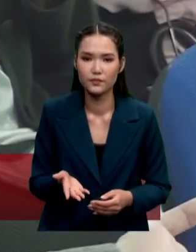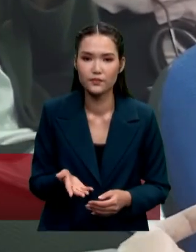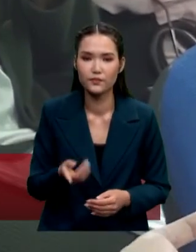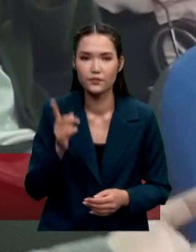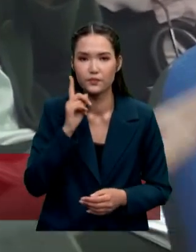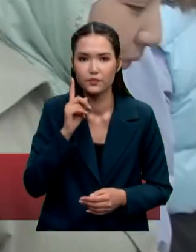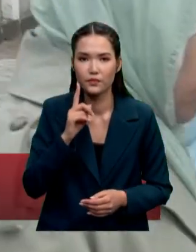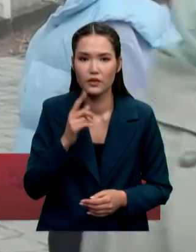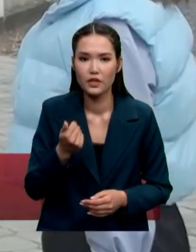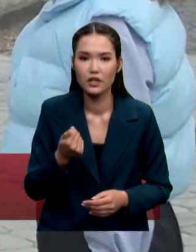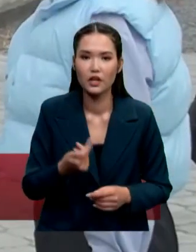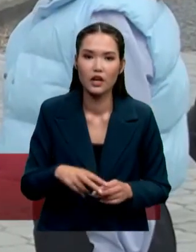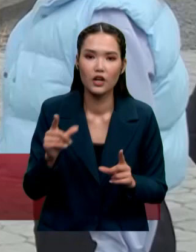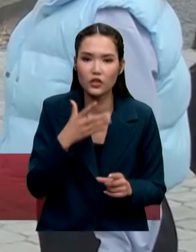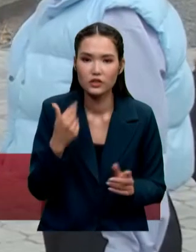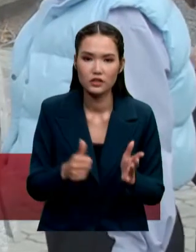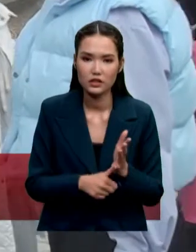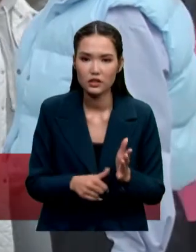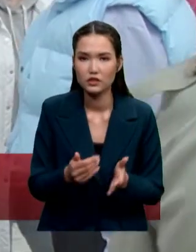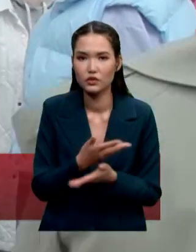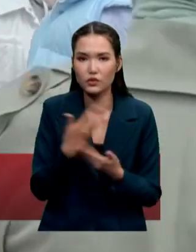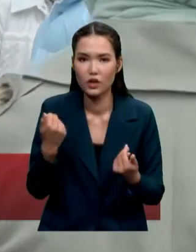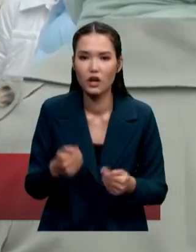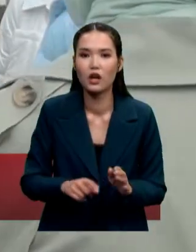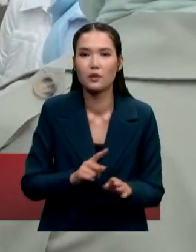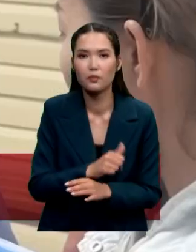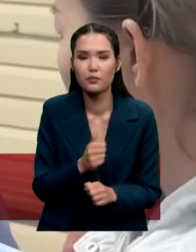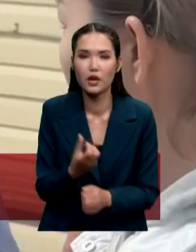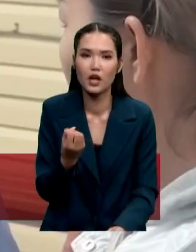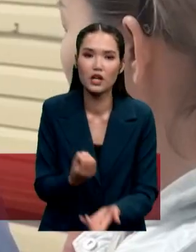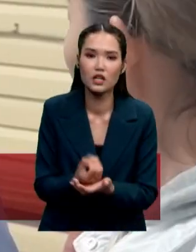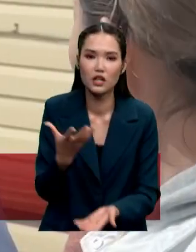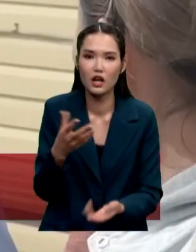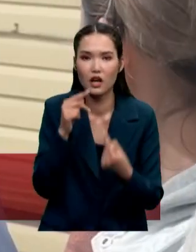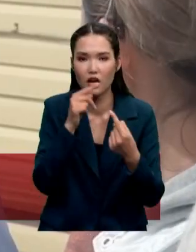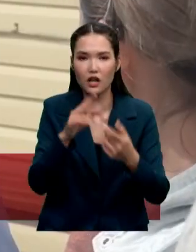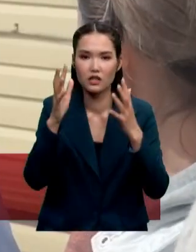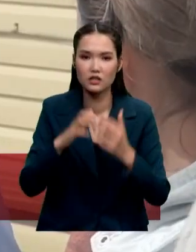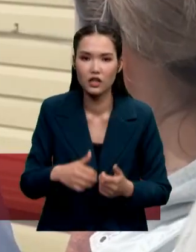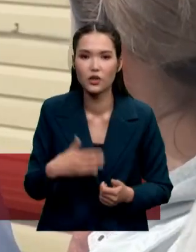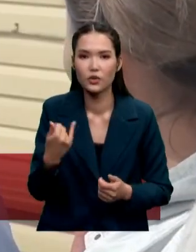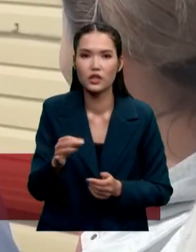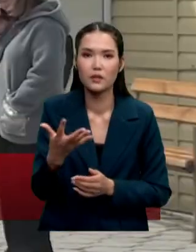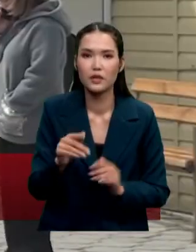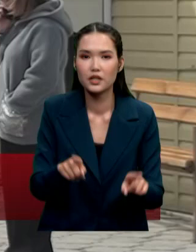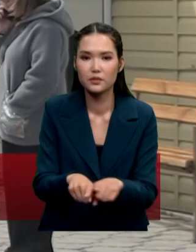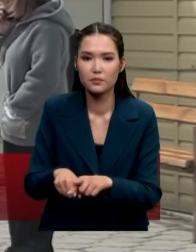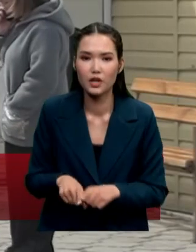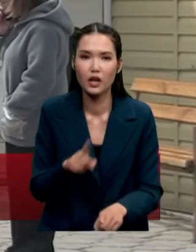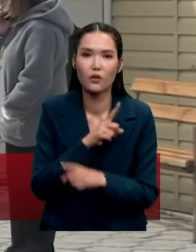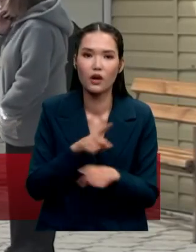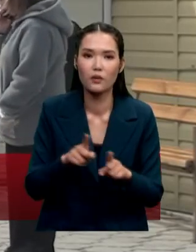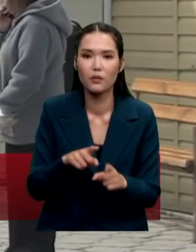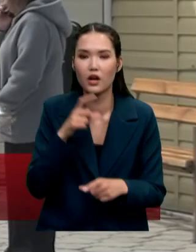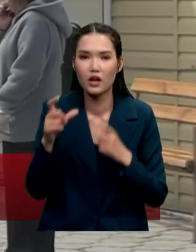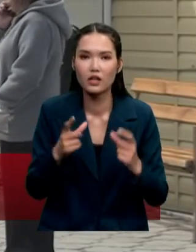Опекунсыз маған. Жеңілдік аты мен жоқ. Жас аналар осы қымбатшылықтан кейін Астанадағы 5 бірдей баланың өлімі Жаңаарқа